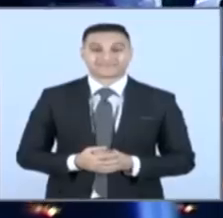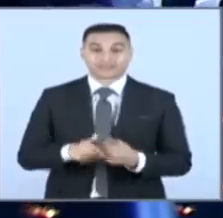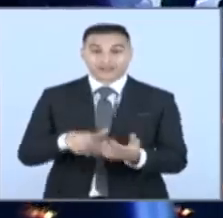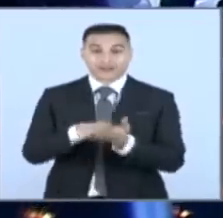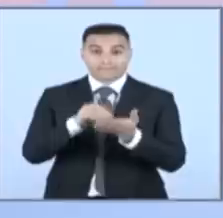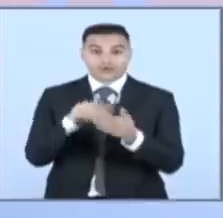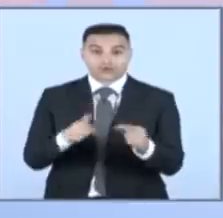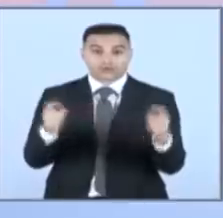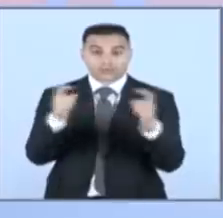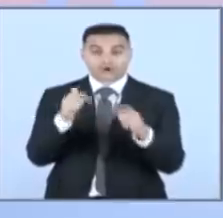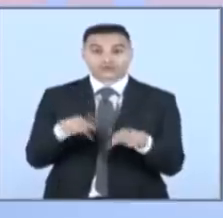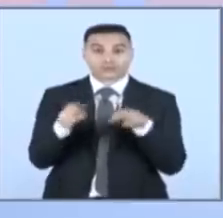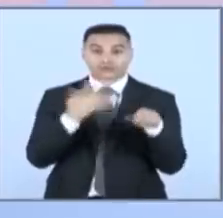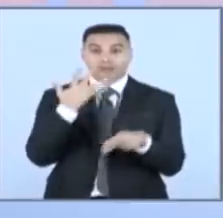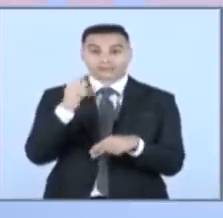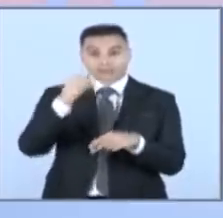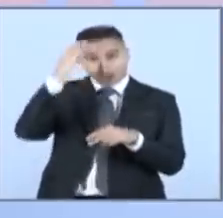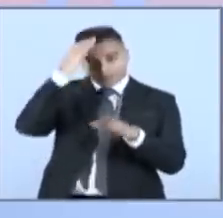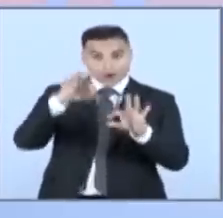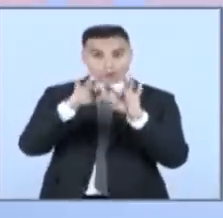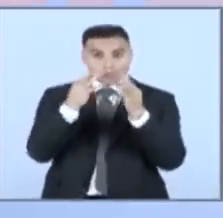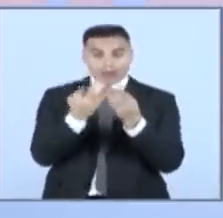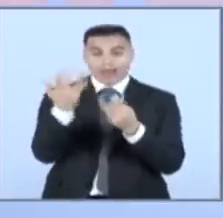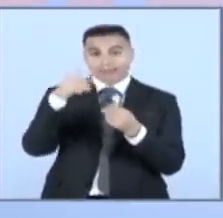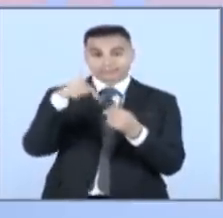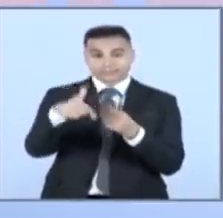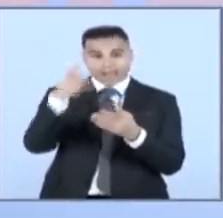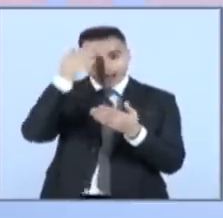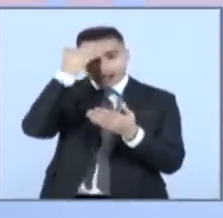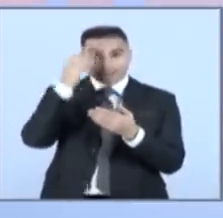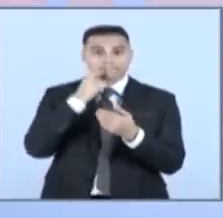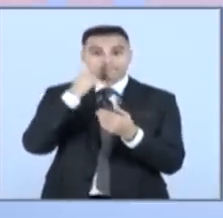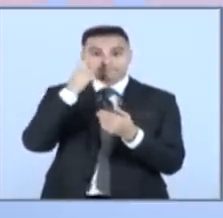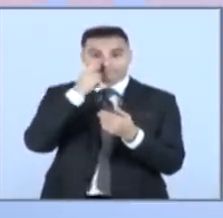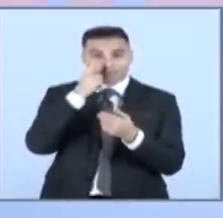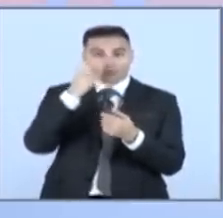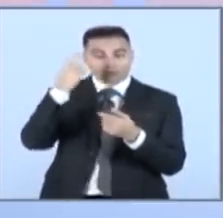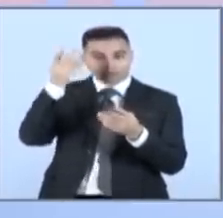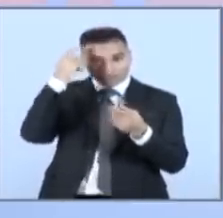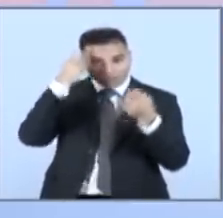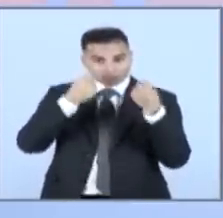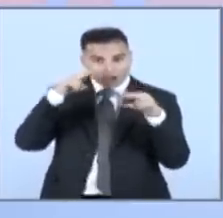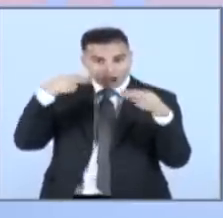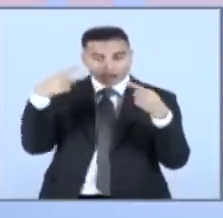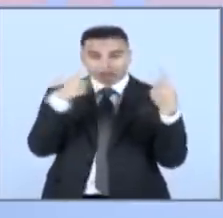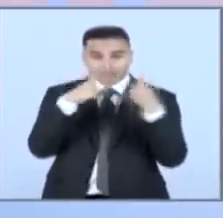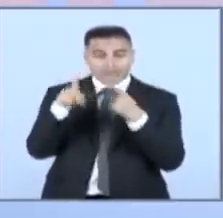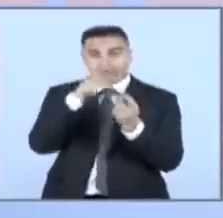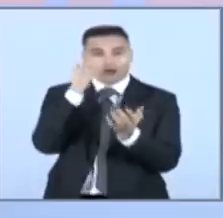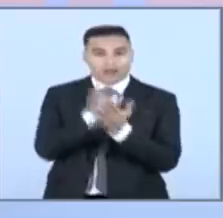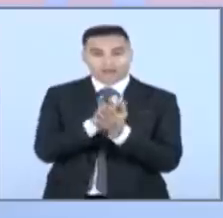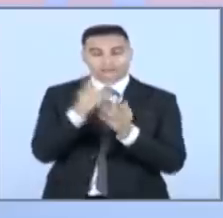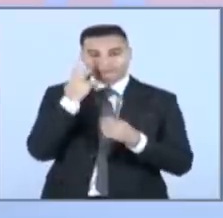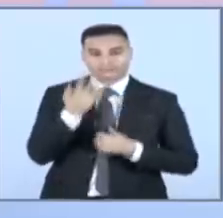نبتدي ماتش النهاردة والموسم الخامس لعبقرة العائلات، 6 فقرات: العلم، المعرفة، الفنون، تحت الضغط، ضربات الجزاء،